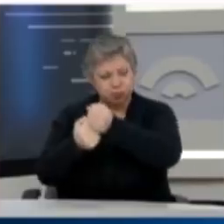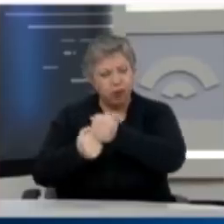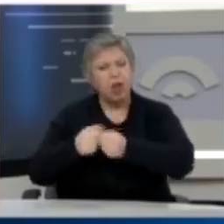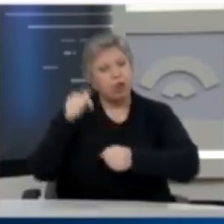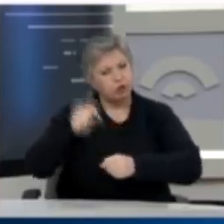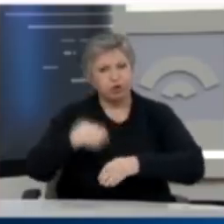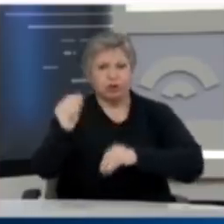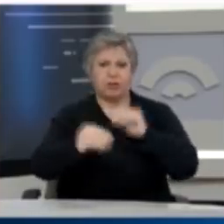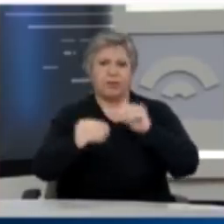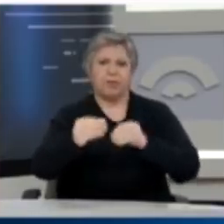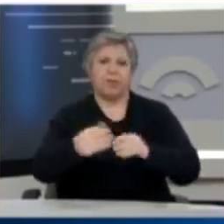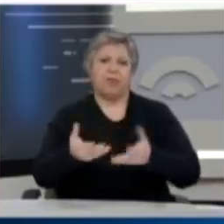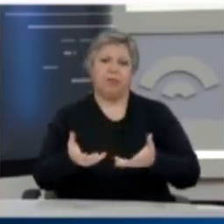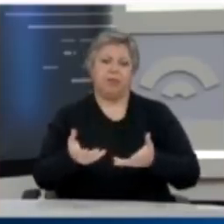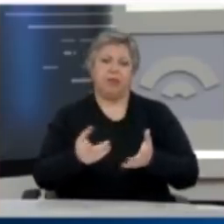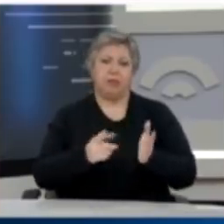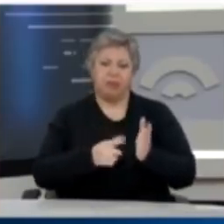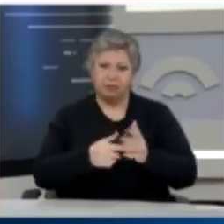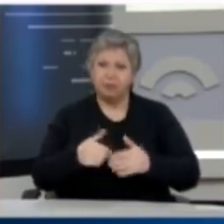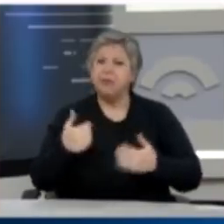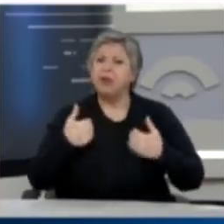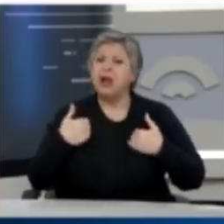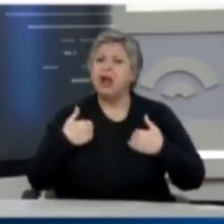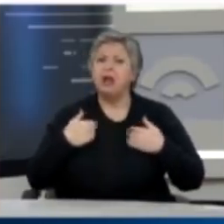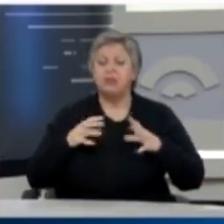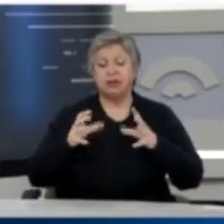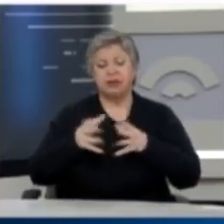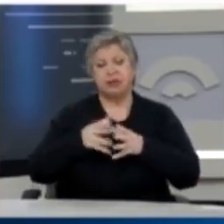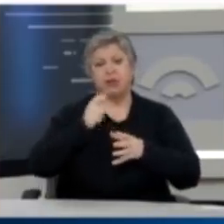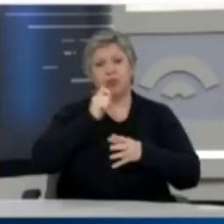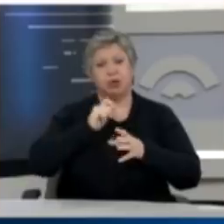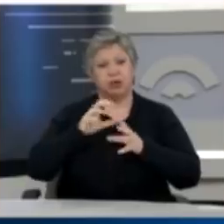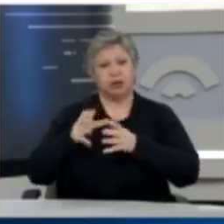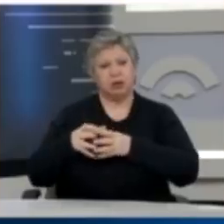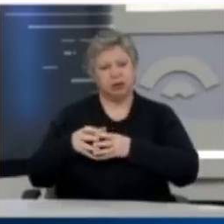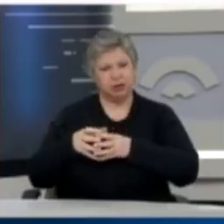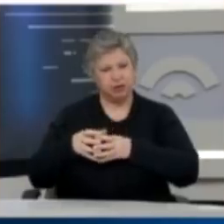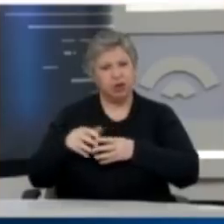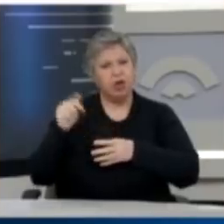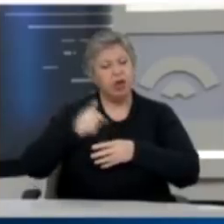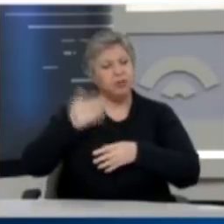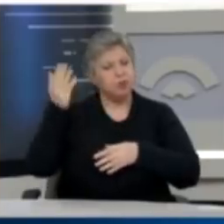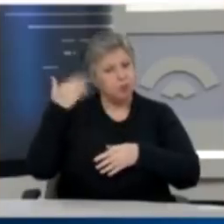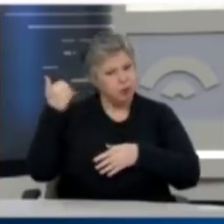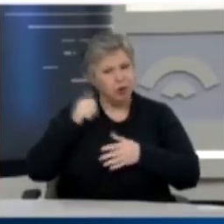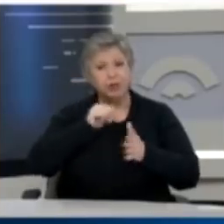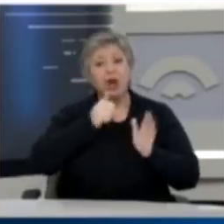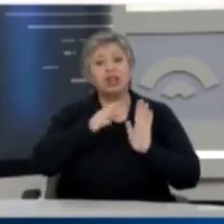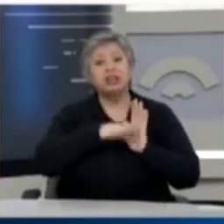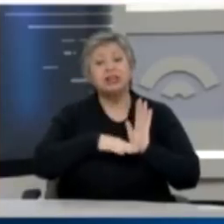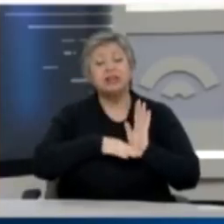βουλευτές, εμείς ως κόμμα, όπως κάναμε και σε προηγούμενες αναθεωρήσεις, πέρα από τα συγκεκριμένα